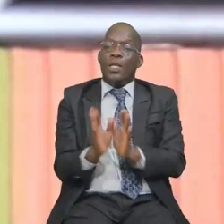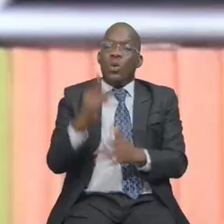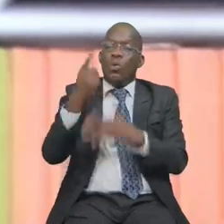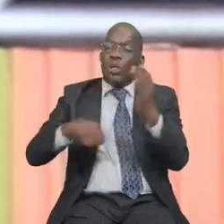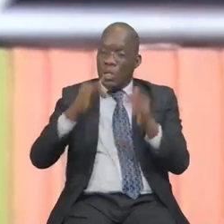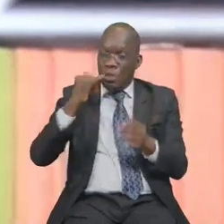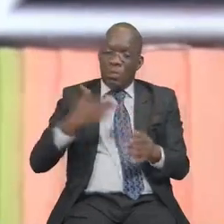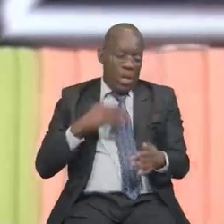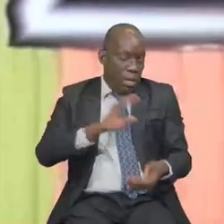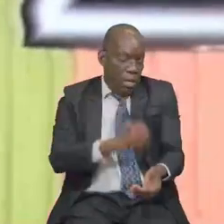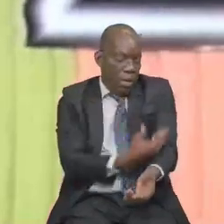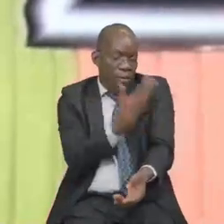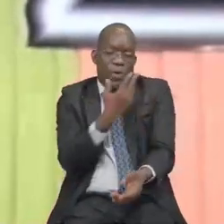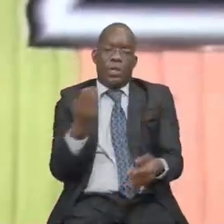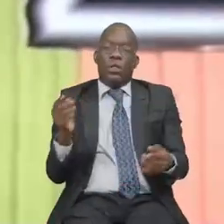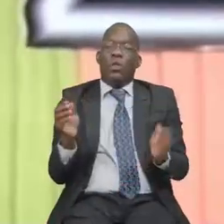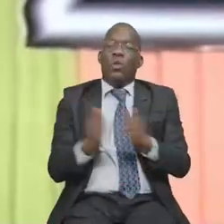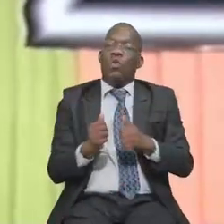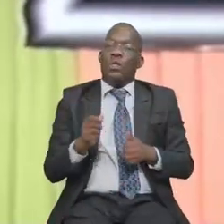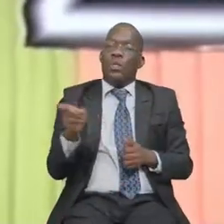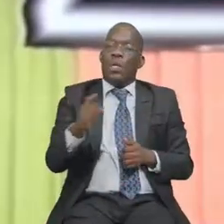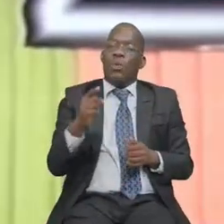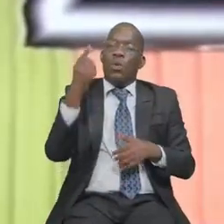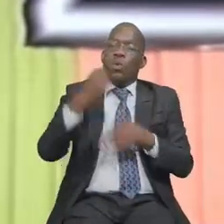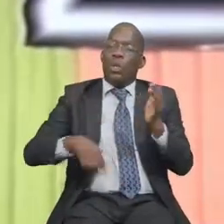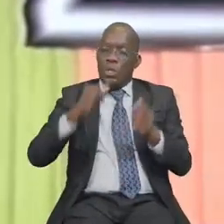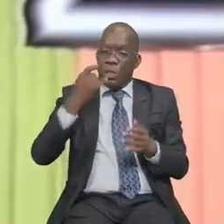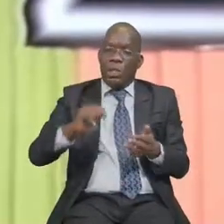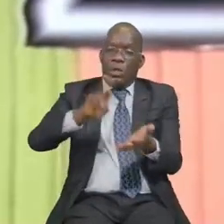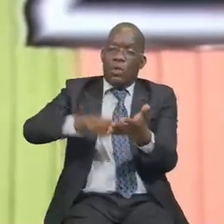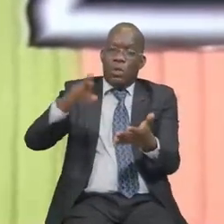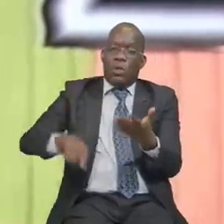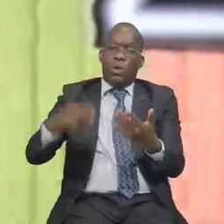Quel est le résultat de mon ministère sur eux?